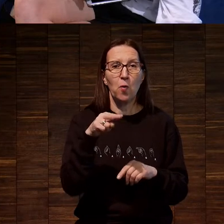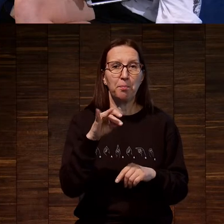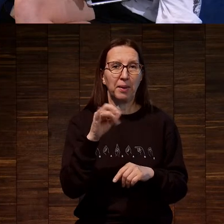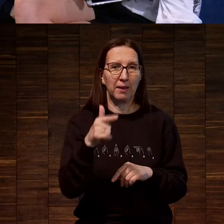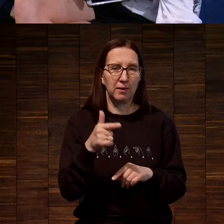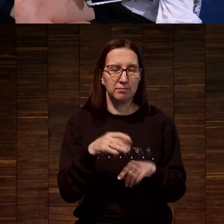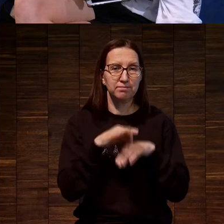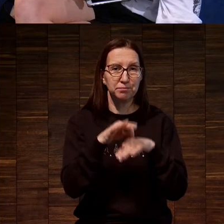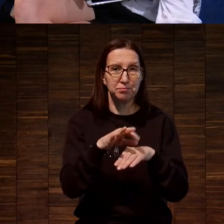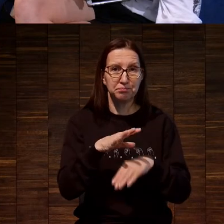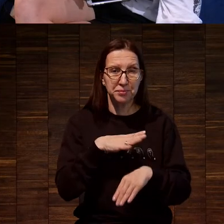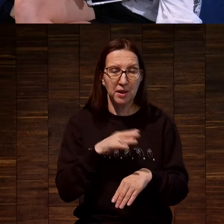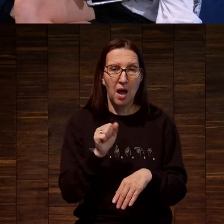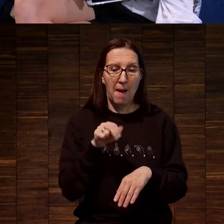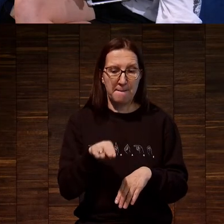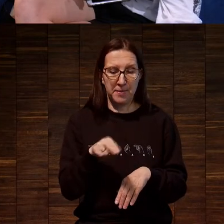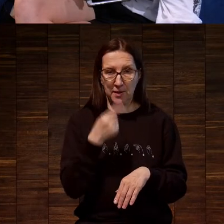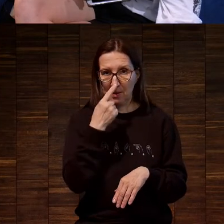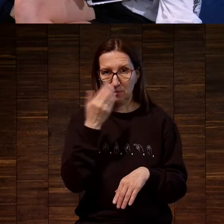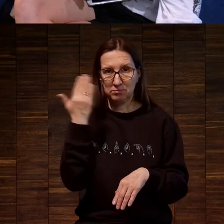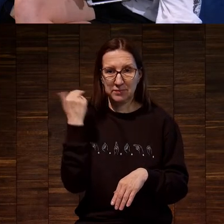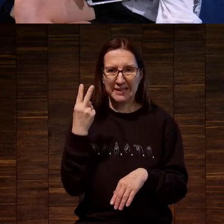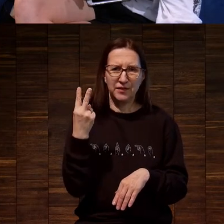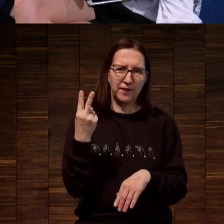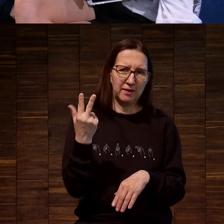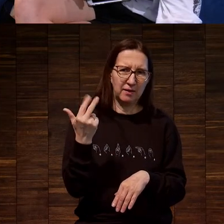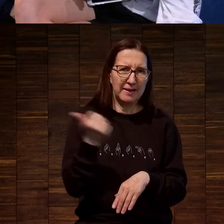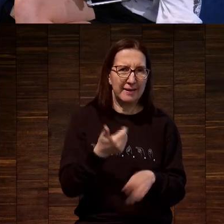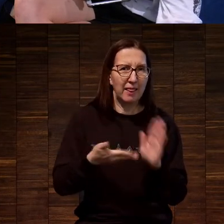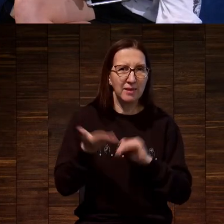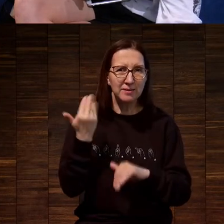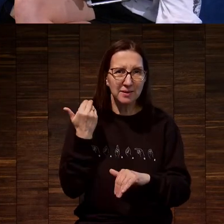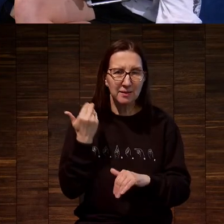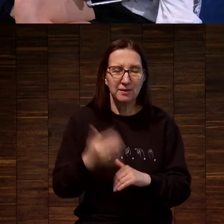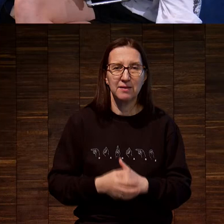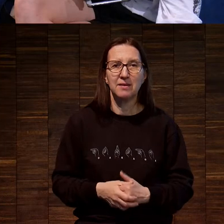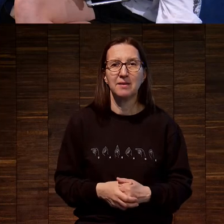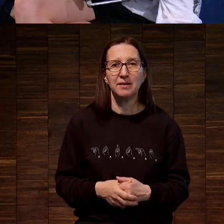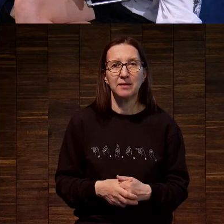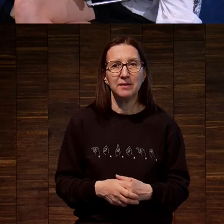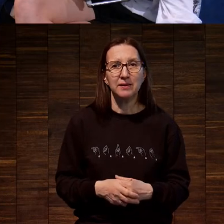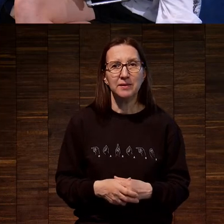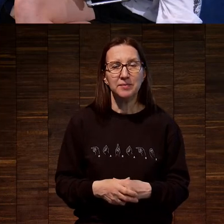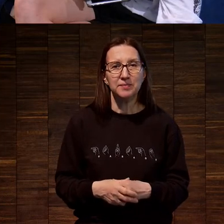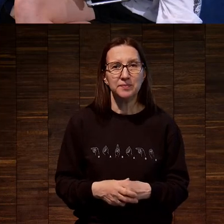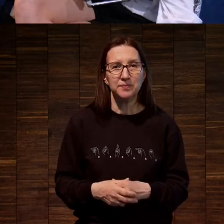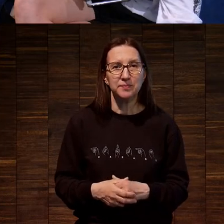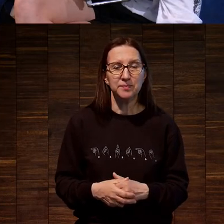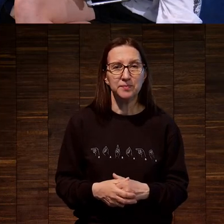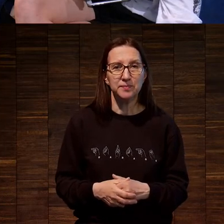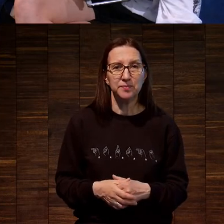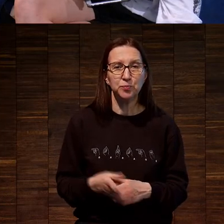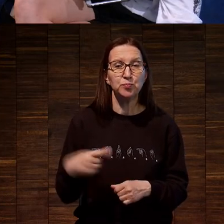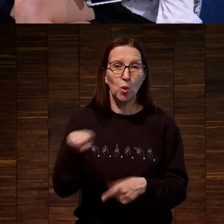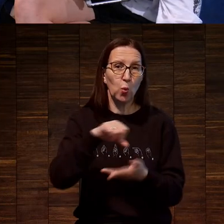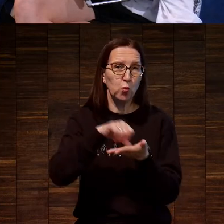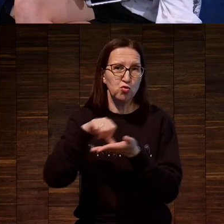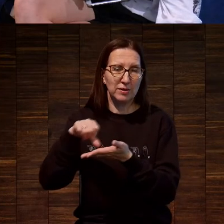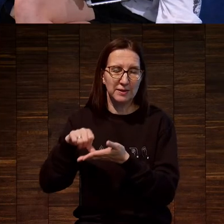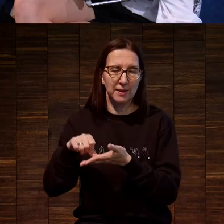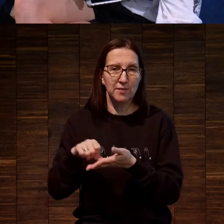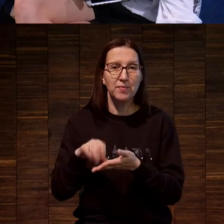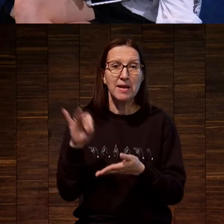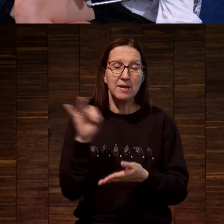прошел в апреле, там 2-3 недели назад. Так, подождите-ка, участники.